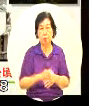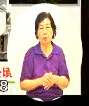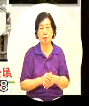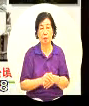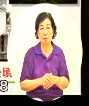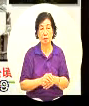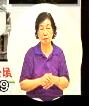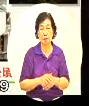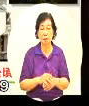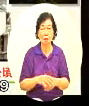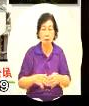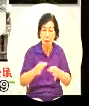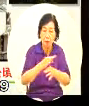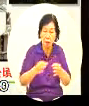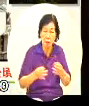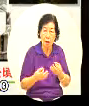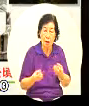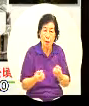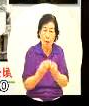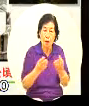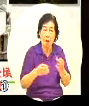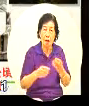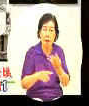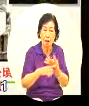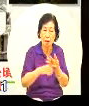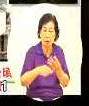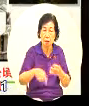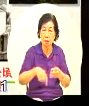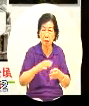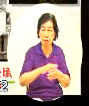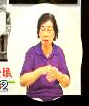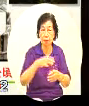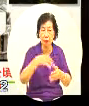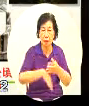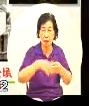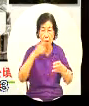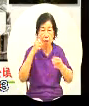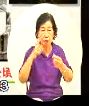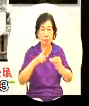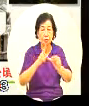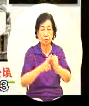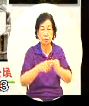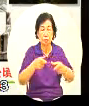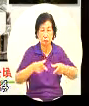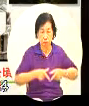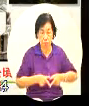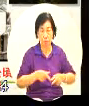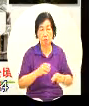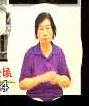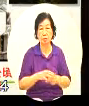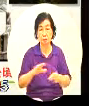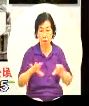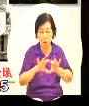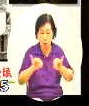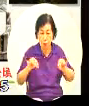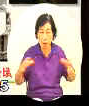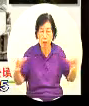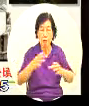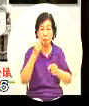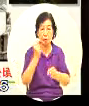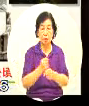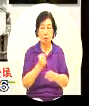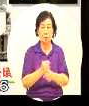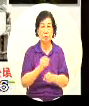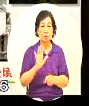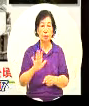所有的金属制品，咱隔壁有金属中心嘛，金属中心嘛一直要讲甲这些地来合作，吼、哦，啊，要